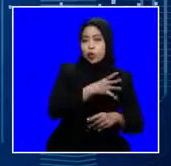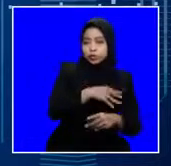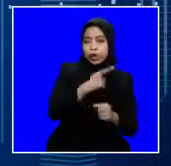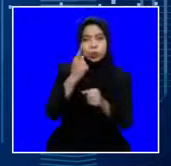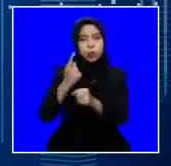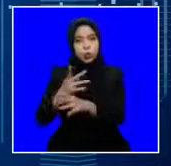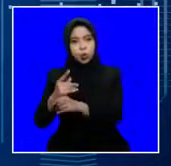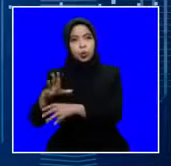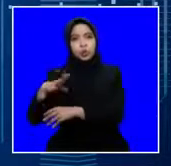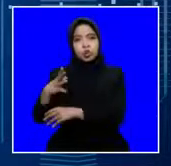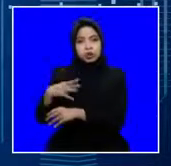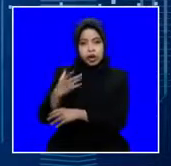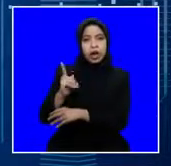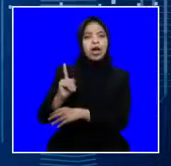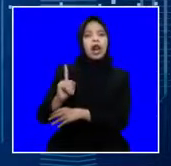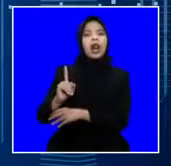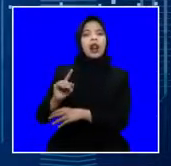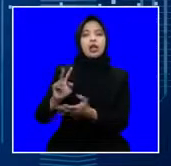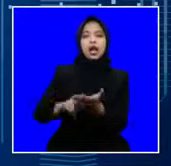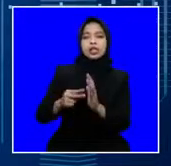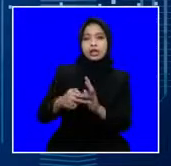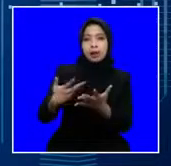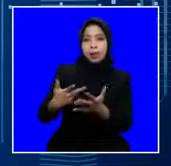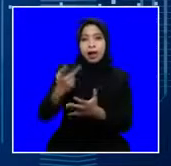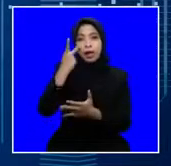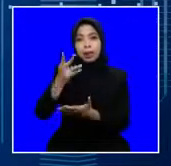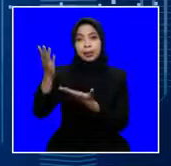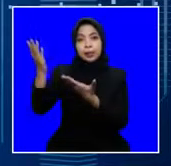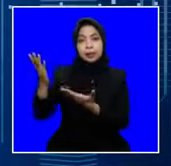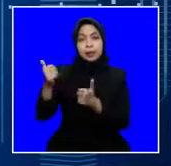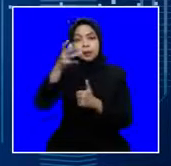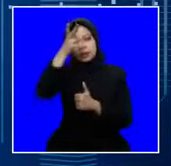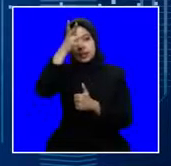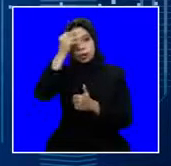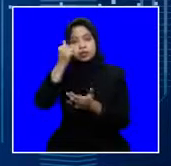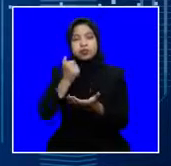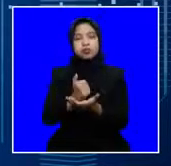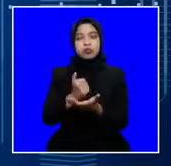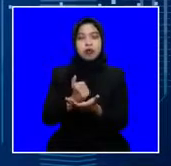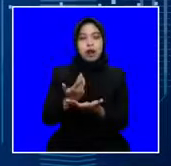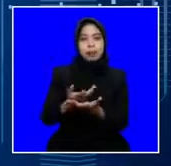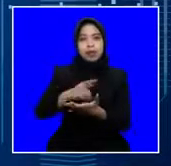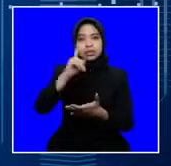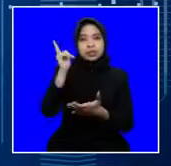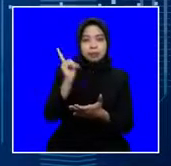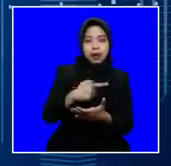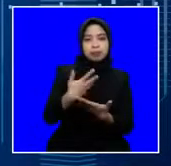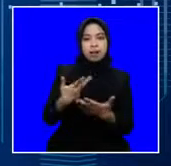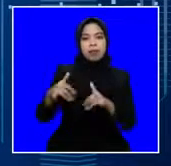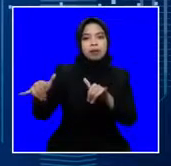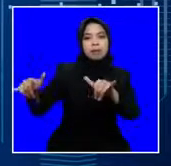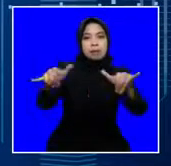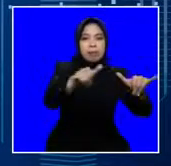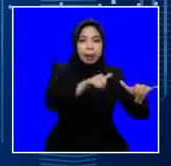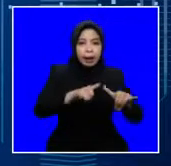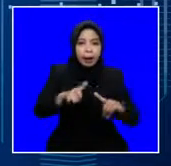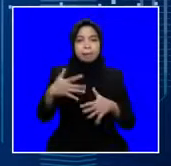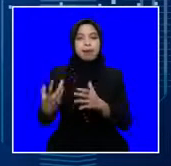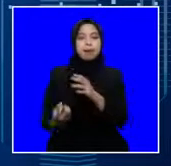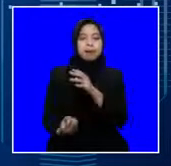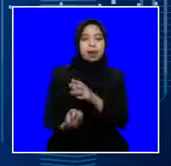guru. Jadi ini adalah seperti yang kita tahu, kita harus secara cepat mengakselerasi